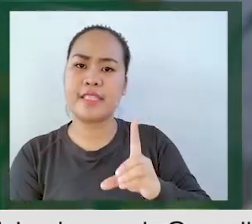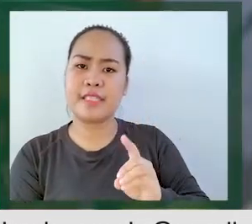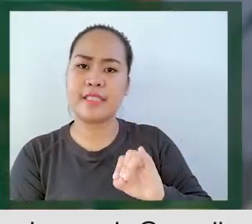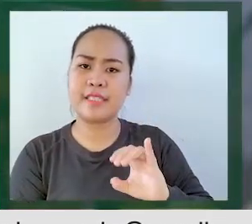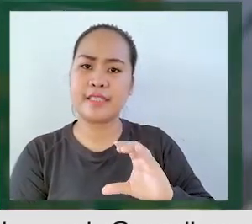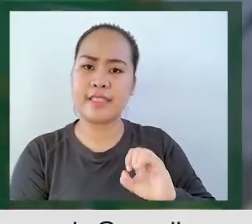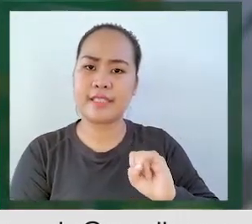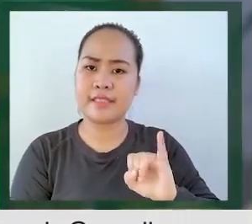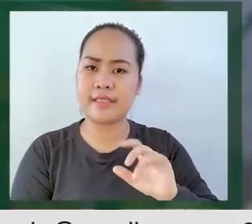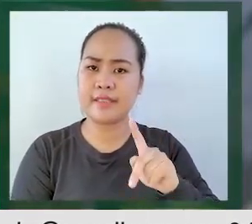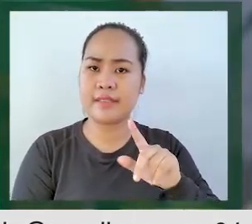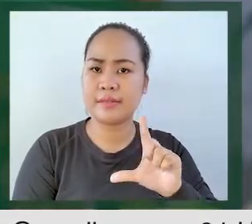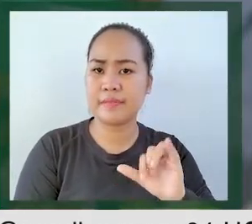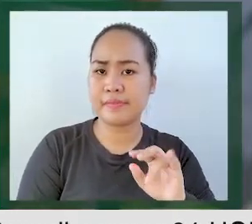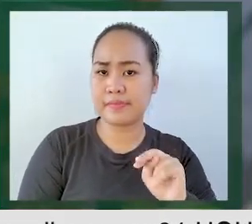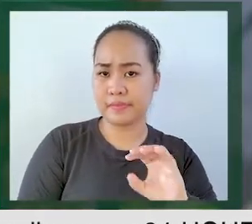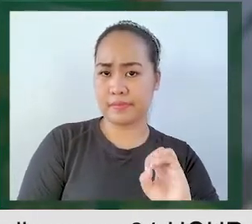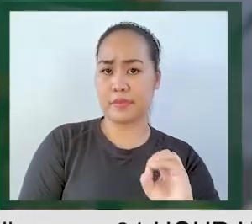Yung kumbaga,